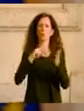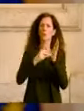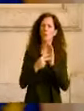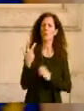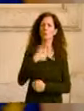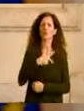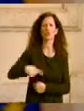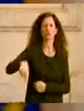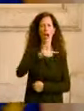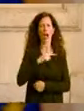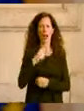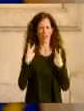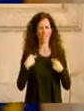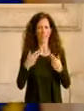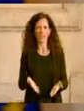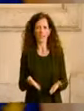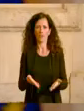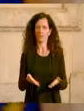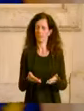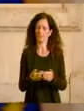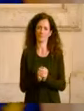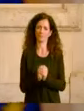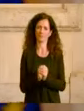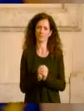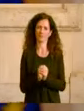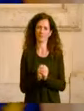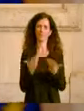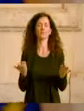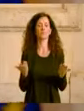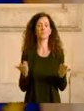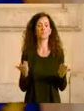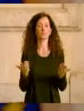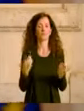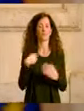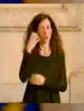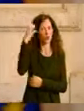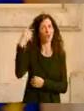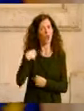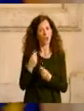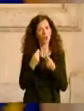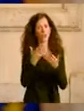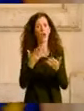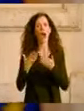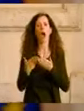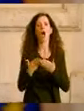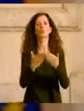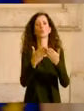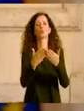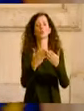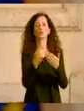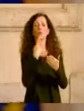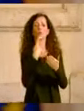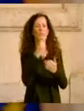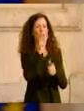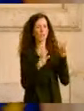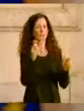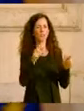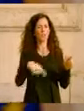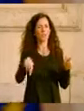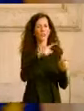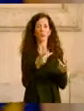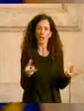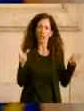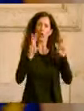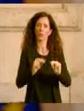stiamo vivendo. Però stiamo dando una mano a chi deve ripartire. Pensiamo ad esempio a coloro che